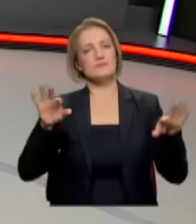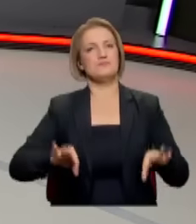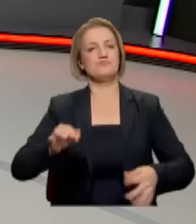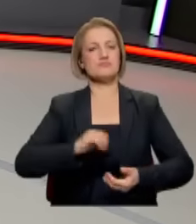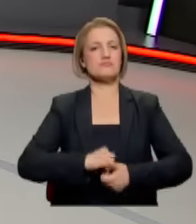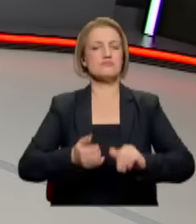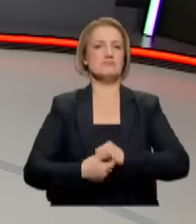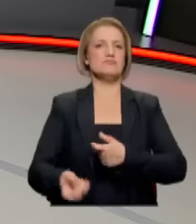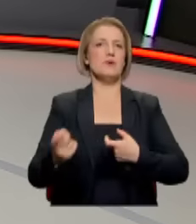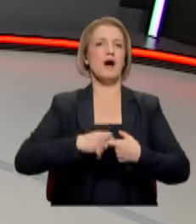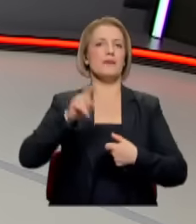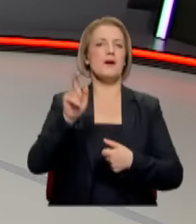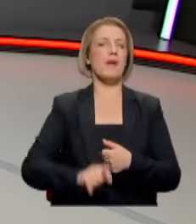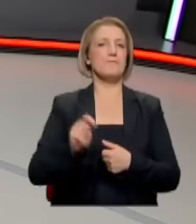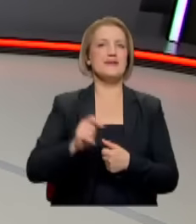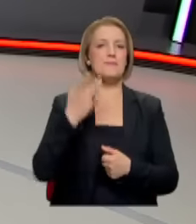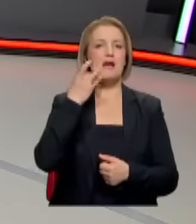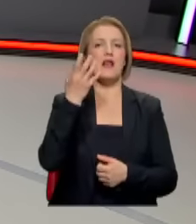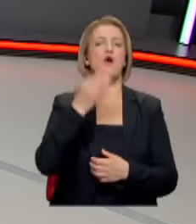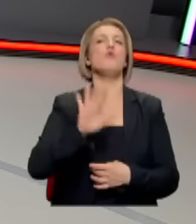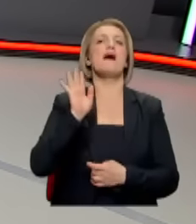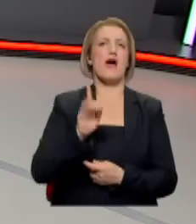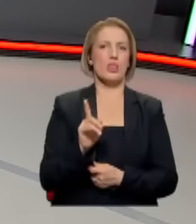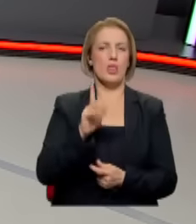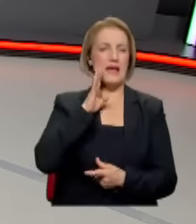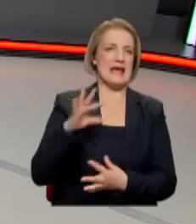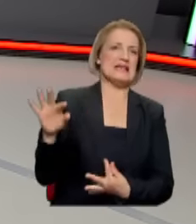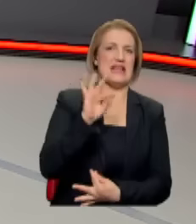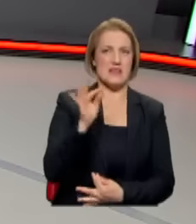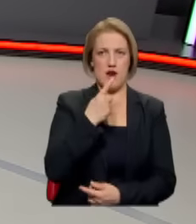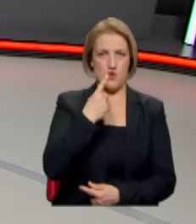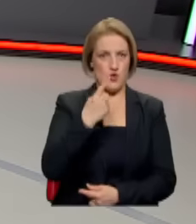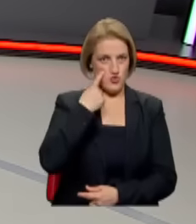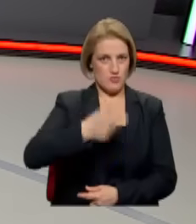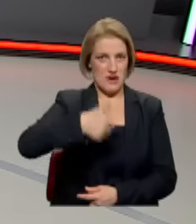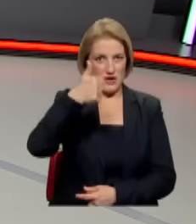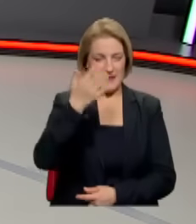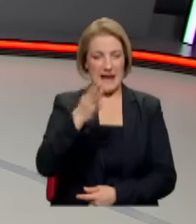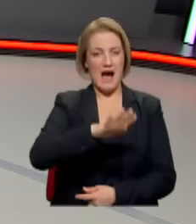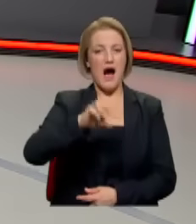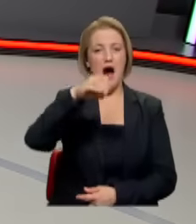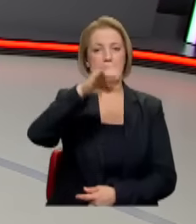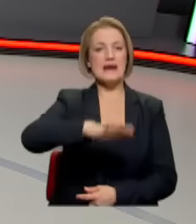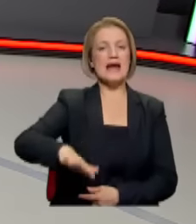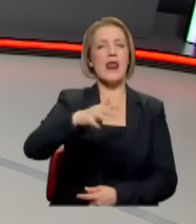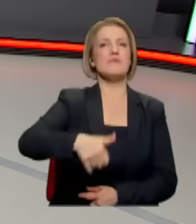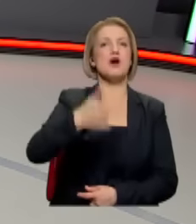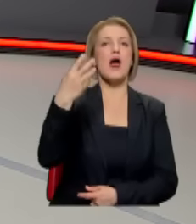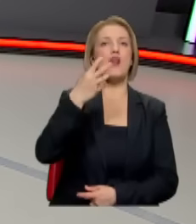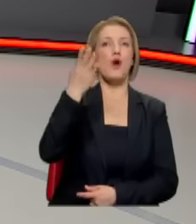örgütün atadığı neydiği belirsiz neydü belirsiz tipler diyor cumhurbaşkanı ve AK Parti Genel Başkanı